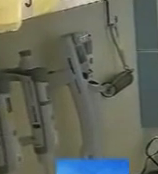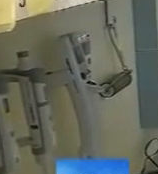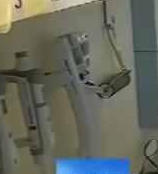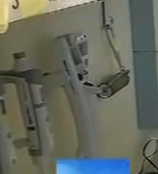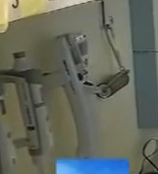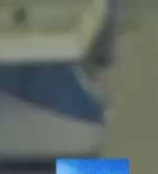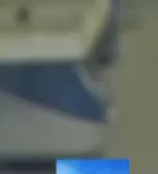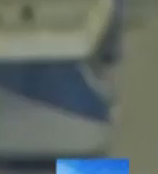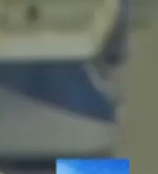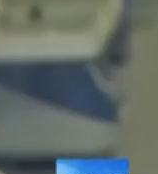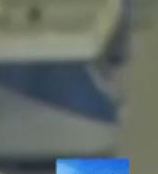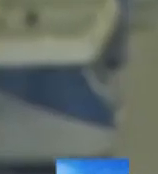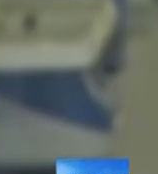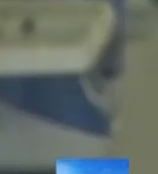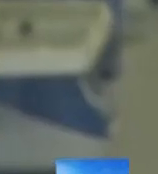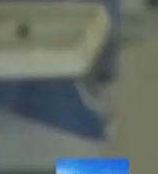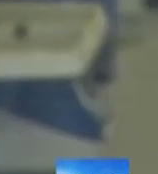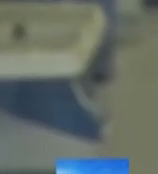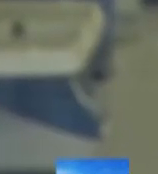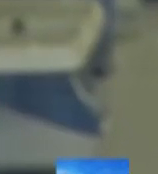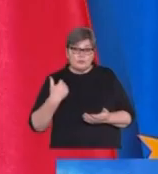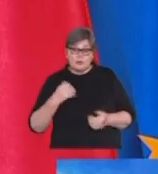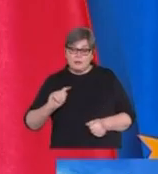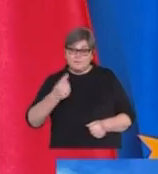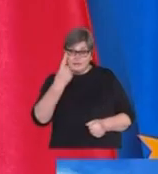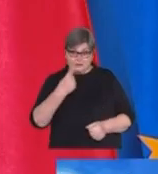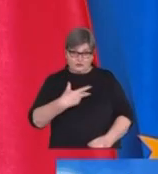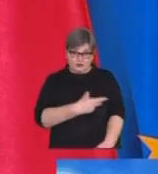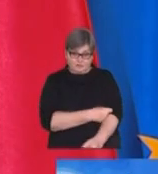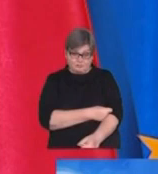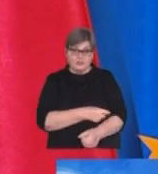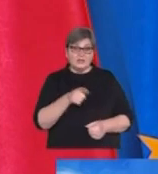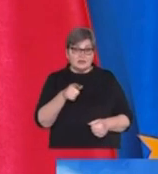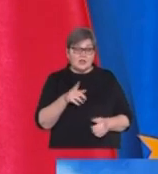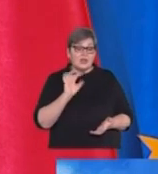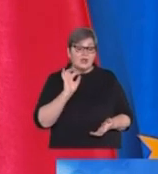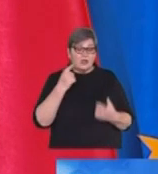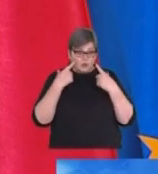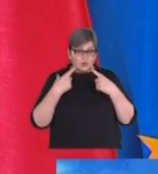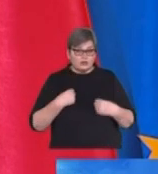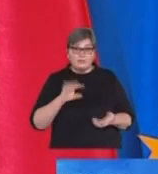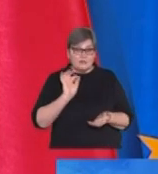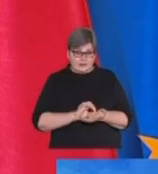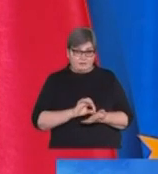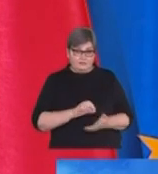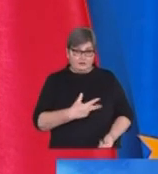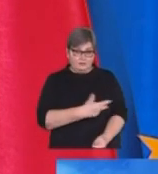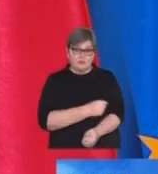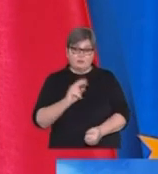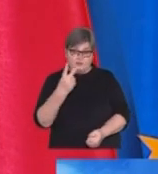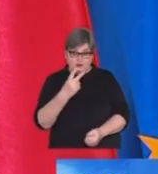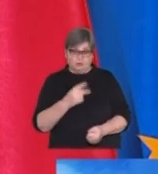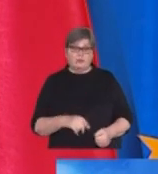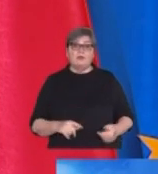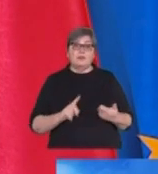zabezpieczyła drugie dawki szczepionki dla już zaszczepionych pierwszą. Te wszystkie osoby mają gwarancję otrzymania drugiego szczepienia. To po